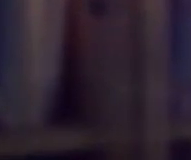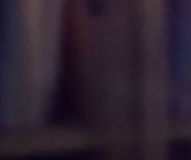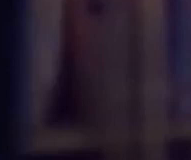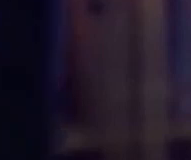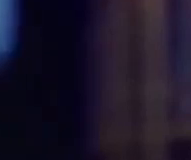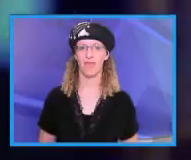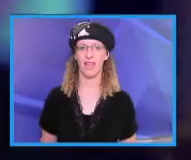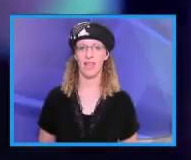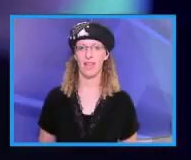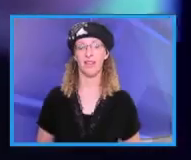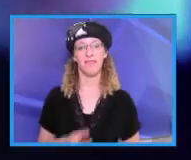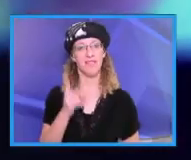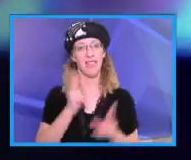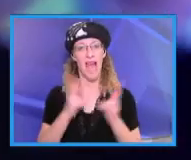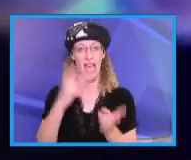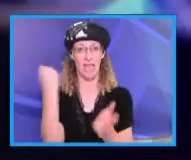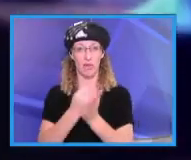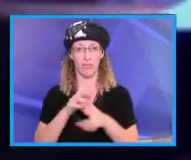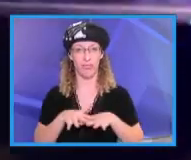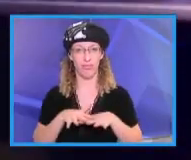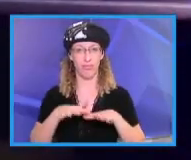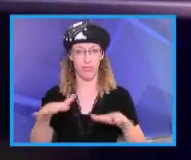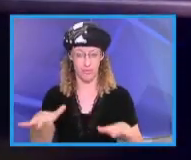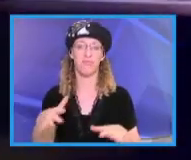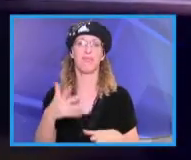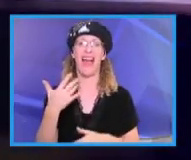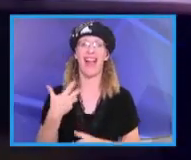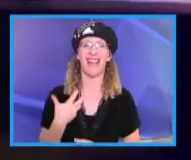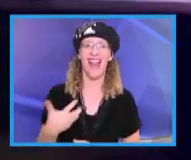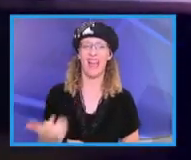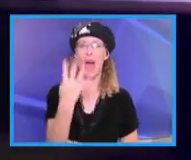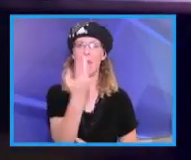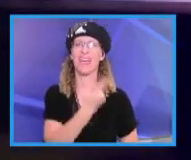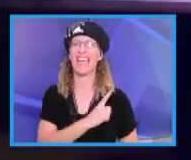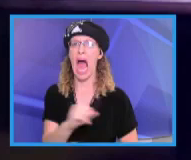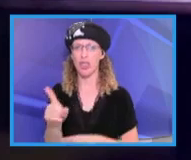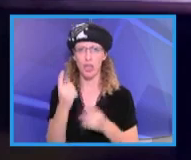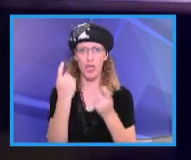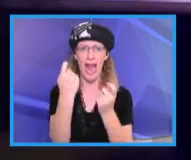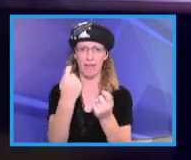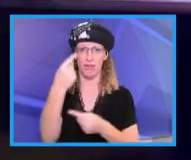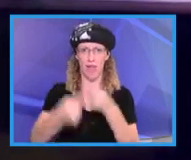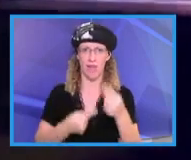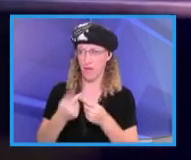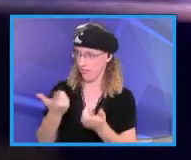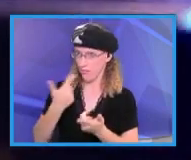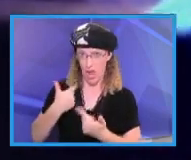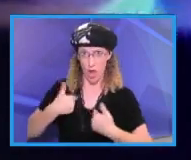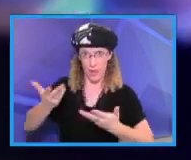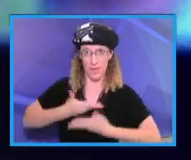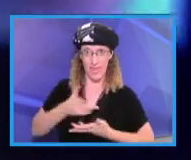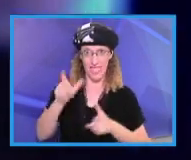האוצר, תעשיית הכשרות מגלגלת 4 מיליארד שקלים בשנה. זו עלות אדירה שמגולגלת עלינו הצרכנים, בחישוב